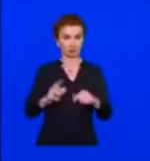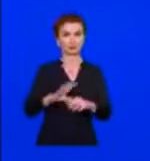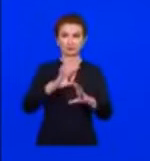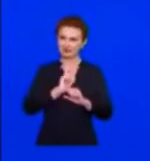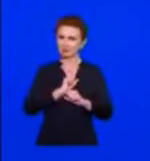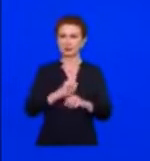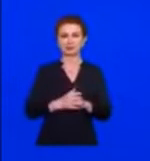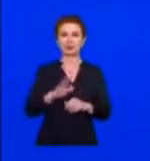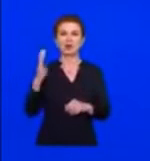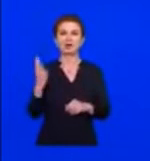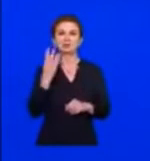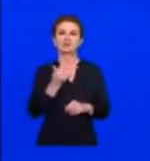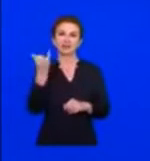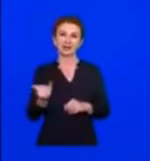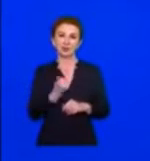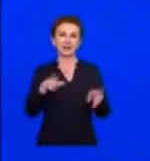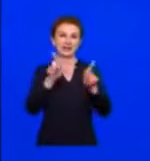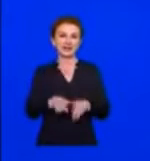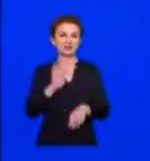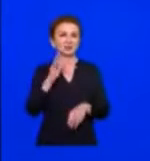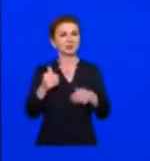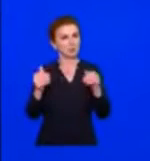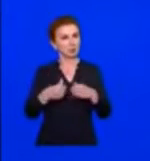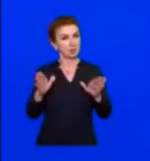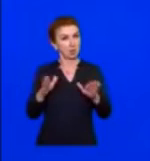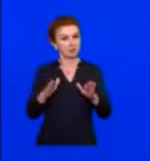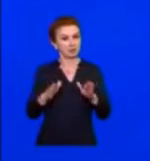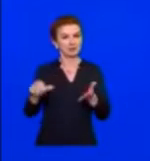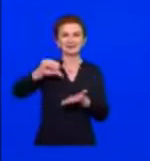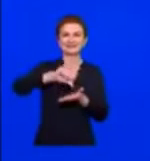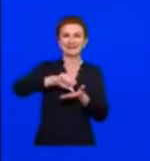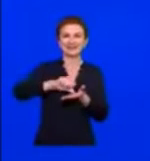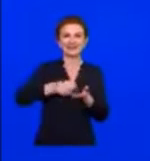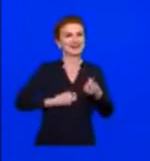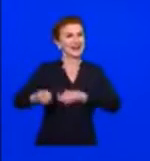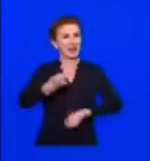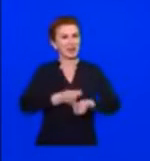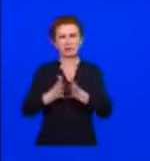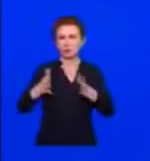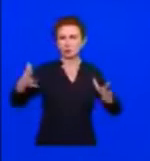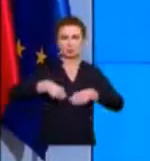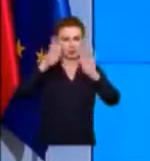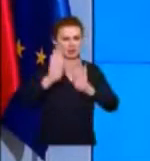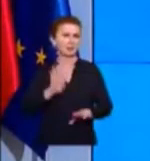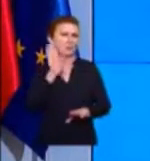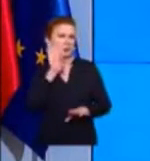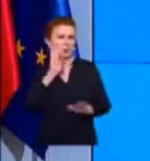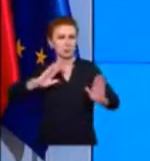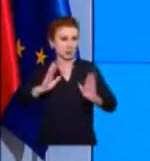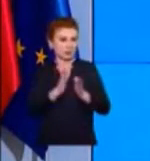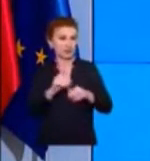4 maja również będą mogły być otwarte galerie handlowe. Podobnie jak mniejsze sklepy, które cały czas